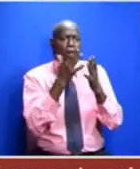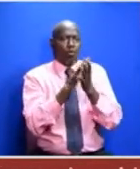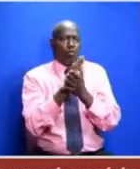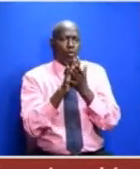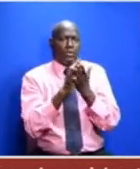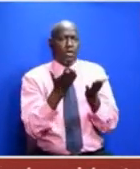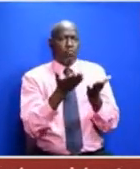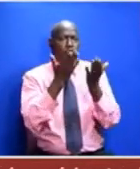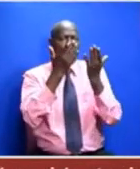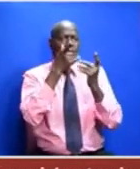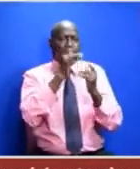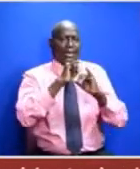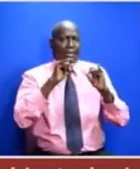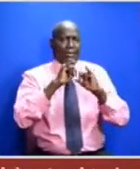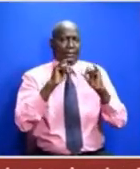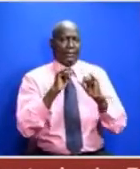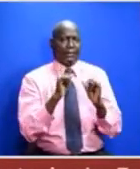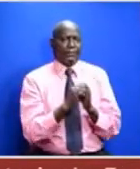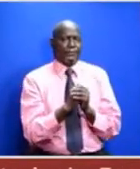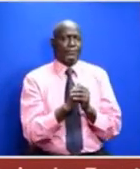sanitation.